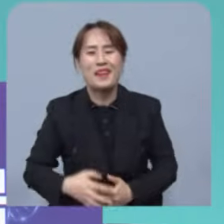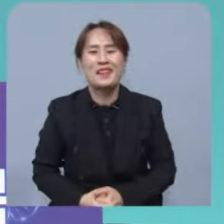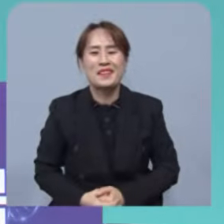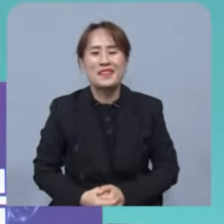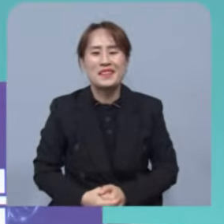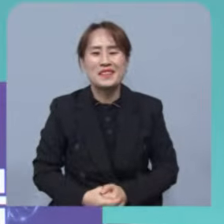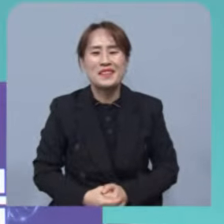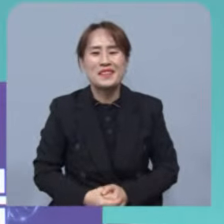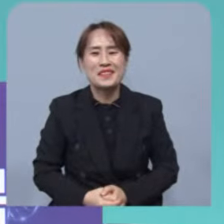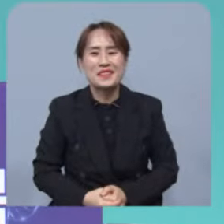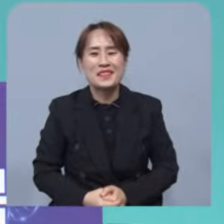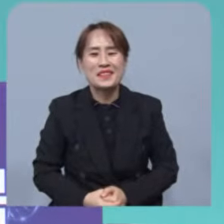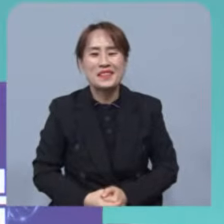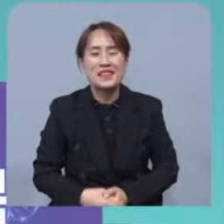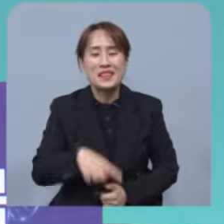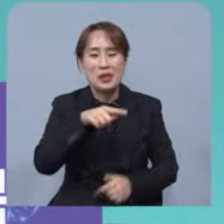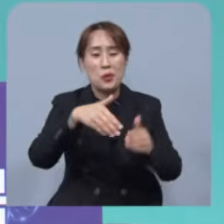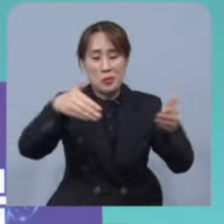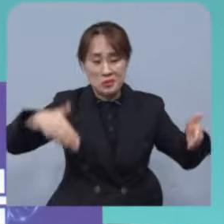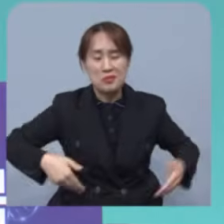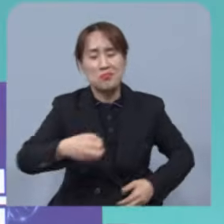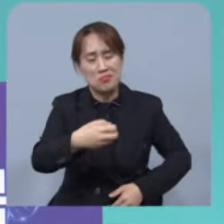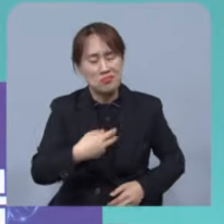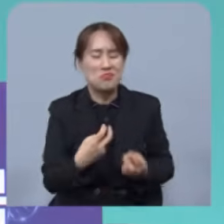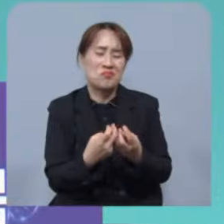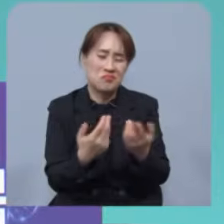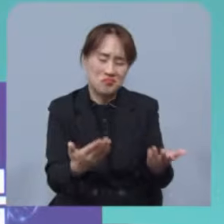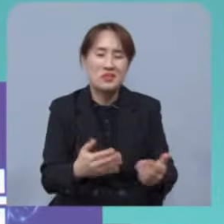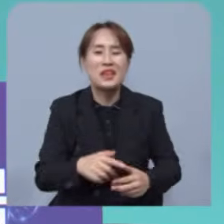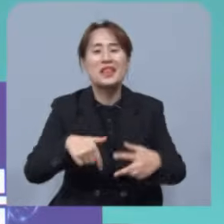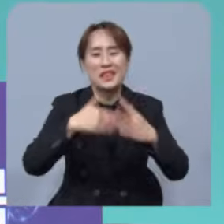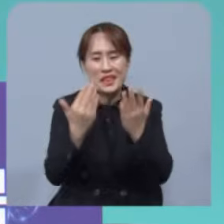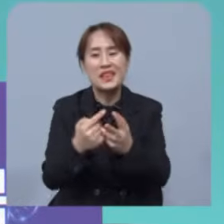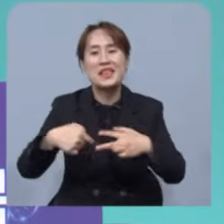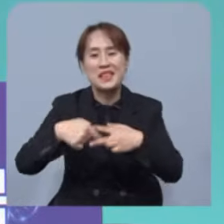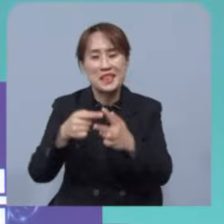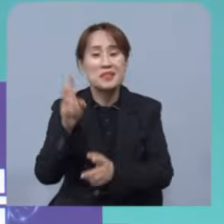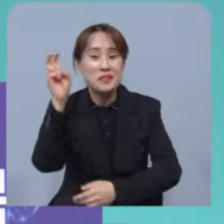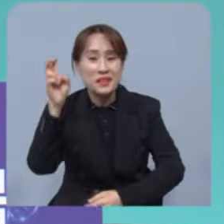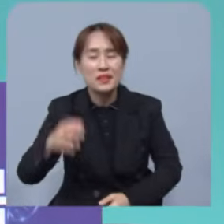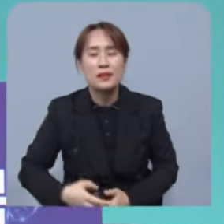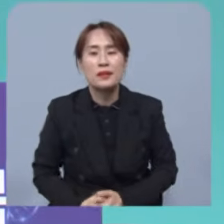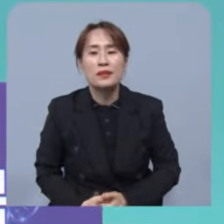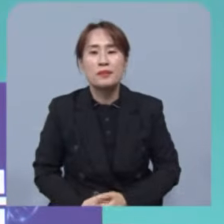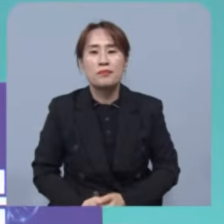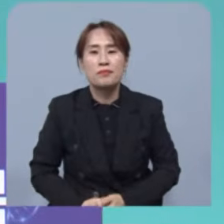그래도 뭐 거기 또 그게 공정하다고 하니 예, 다 이해하실 걸로 믿습니다.